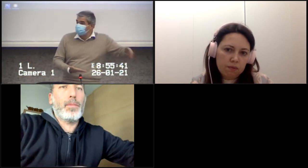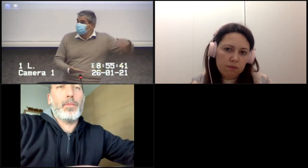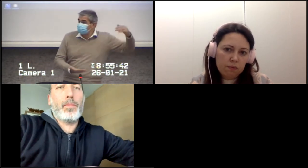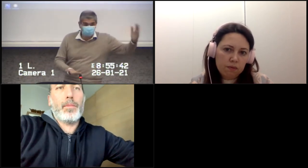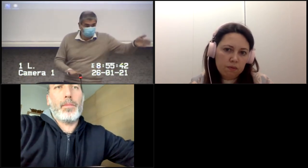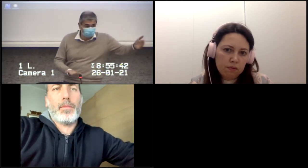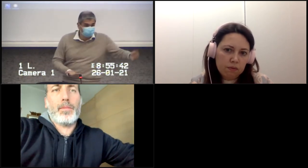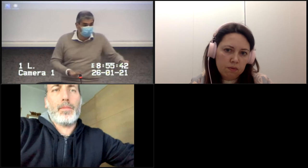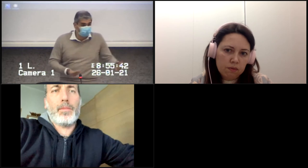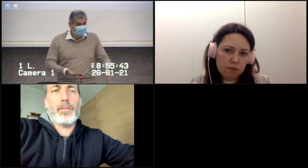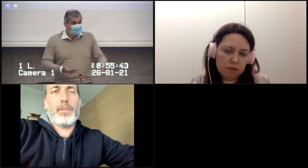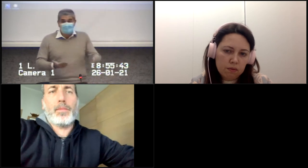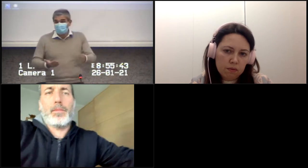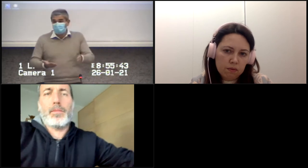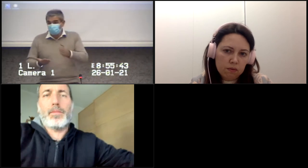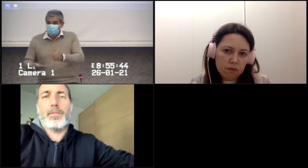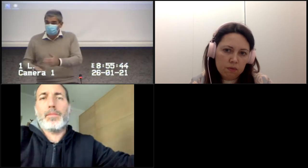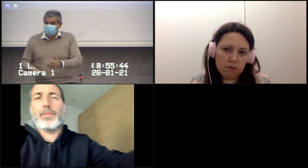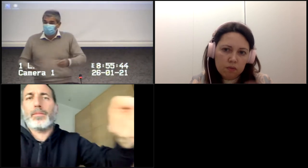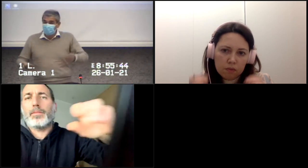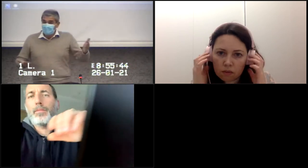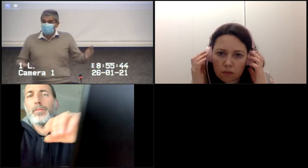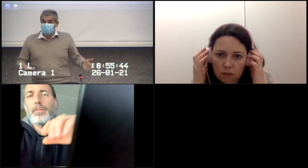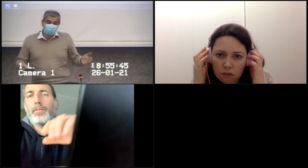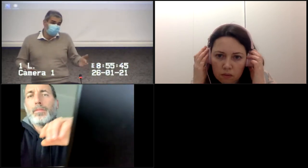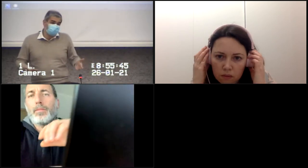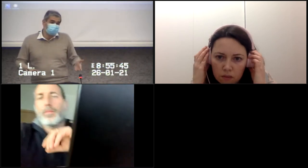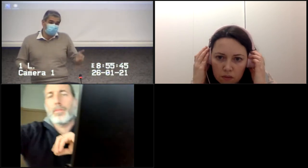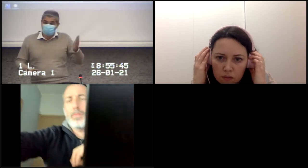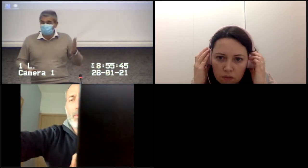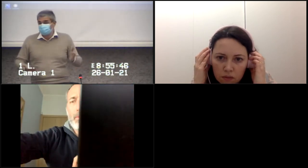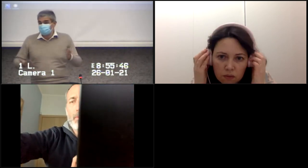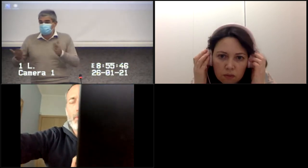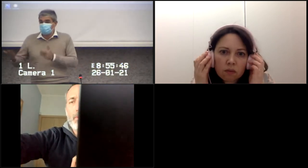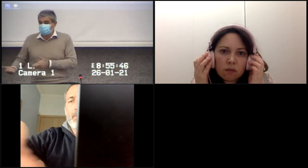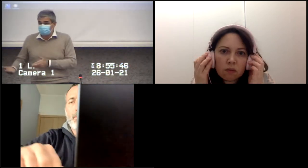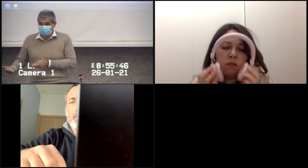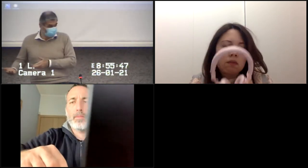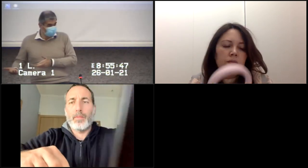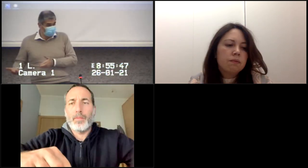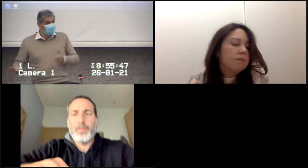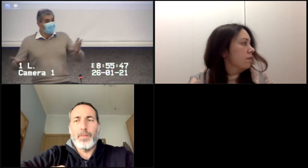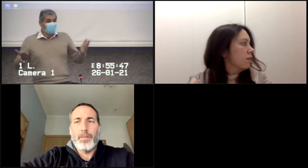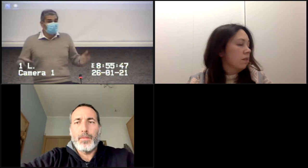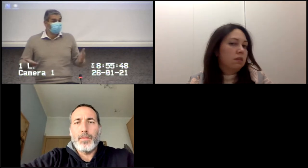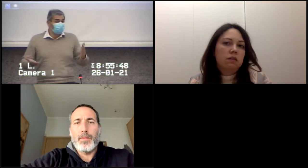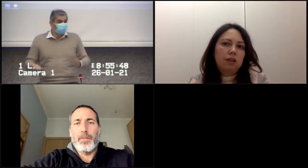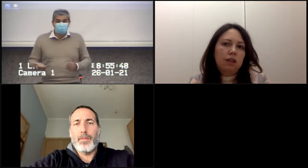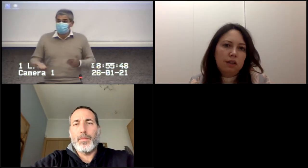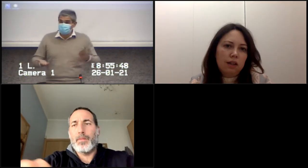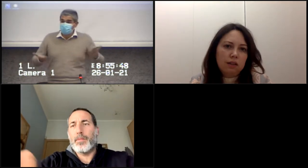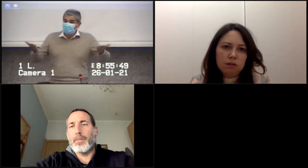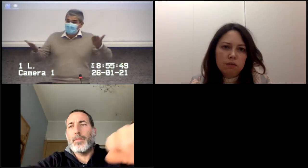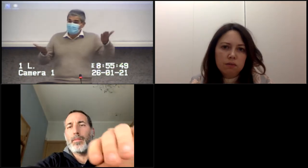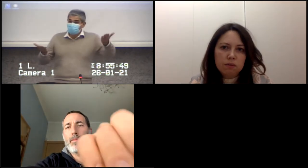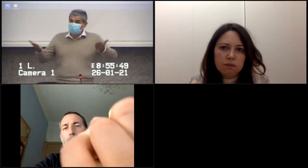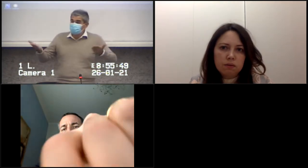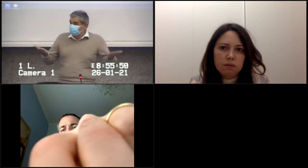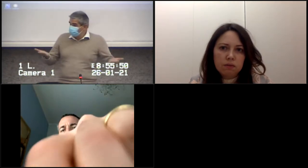di 27 o 32, abbiamo in centro un'altezza media tra i 55 e i 62. Quindi voi capite che